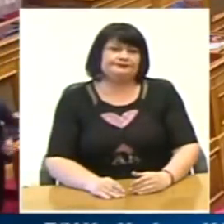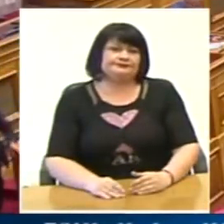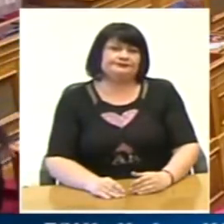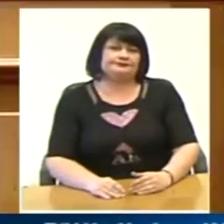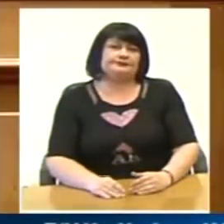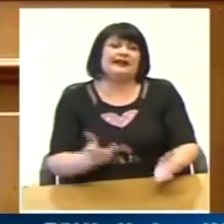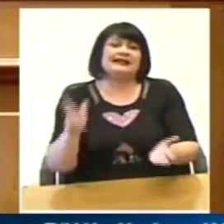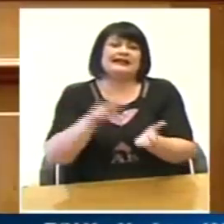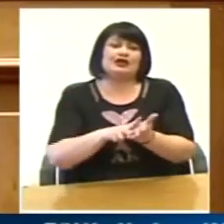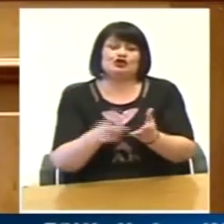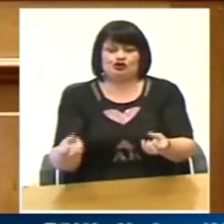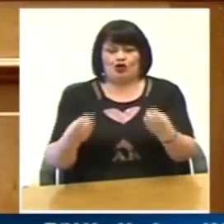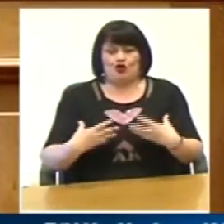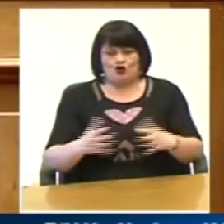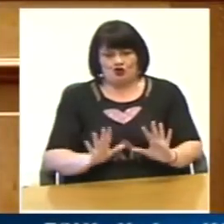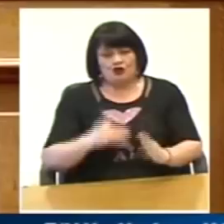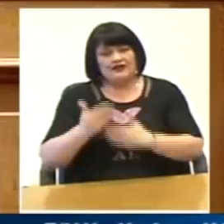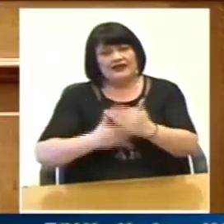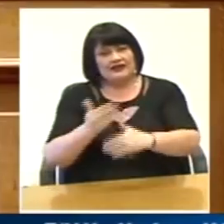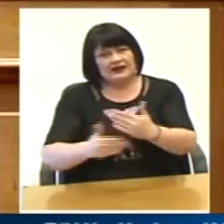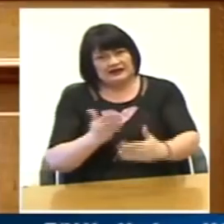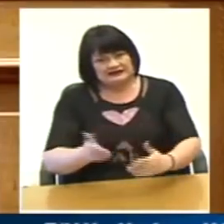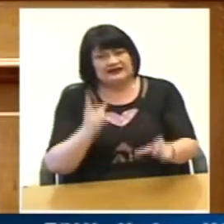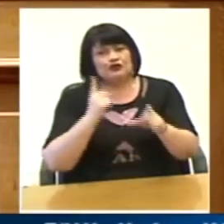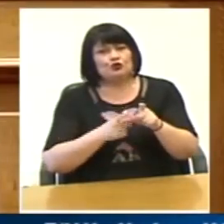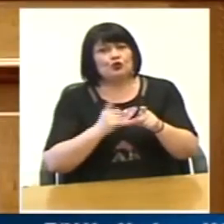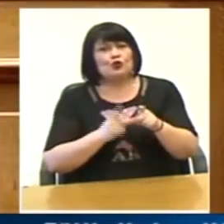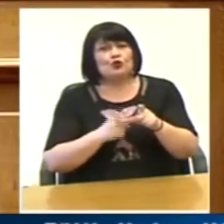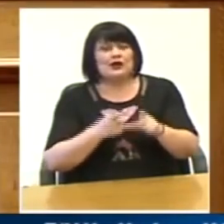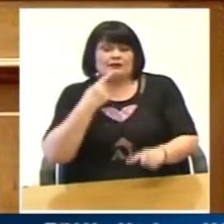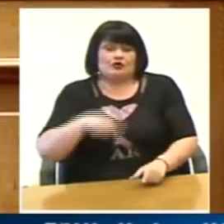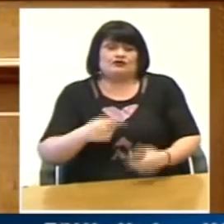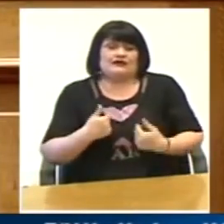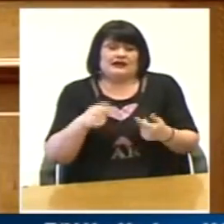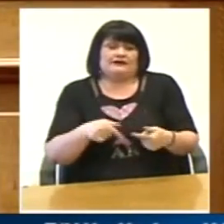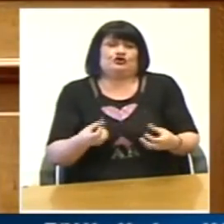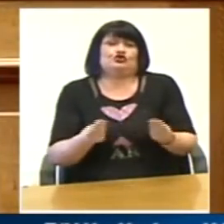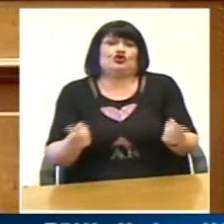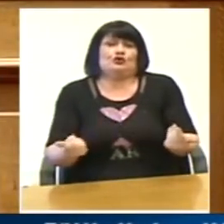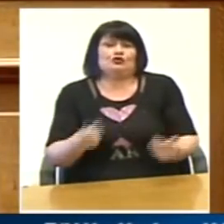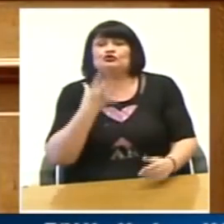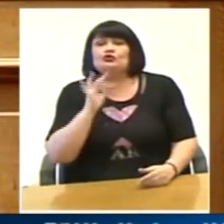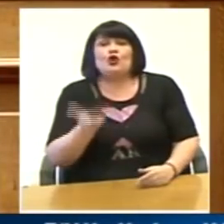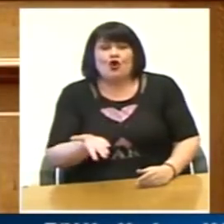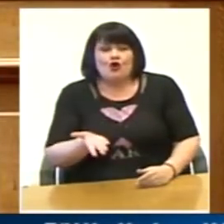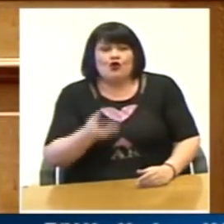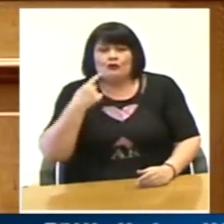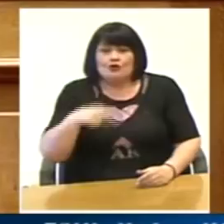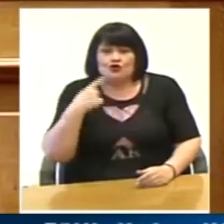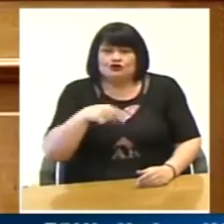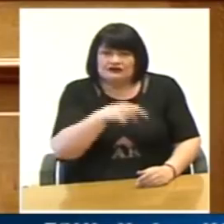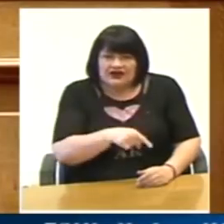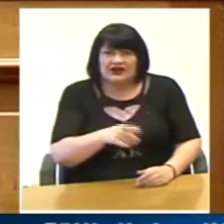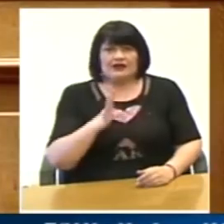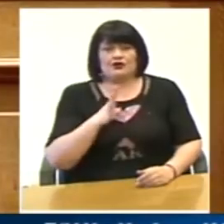δωρεάς. Μια διαδικασία, κατά τη γνώμη του ΚΚΕ, προσβλητική. Γιατί πρώτα απ' όλα προσβάλλει την